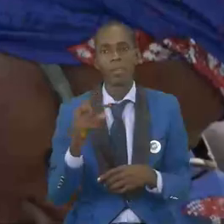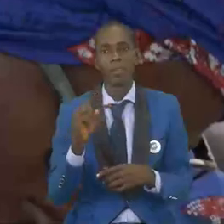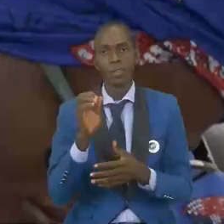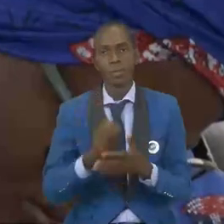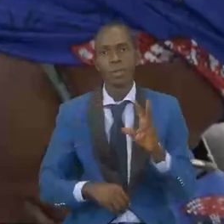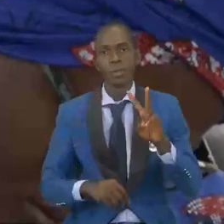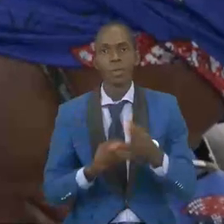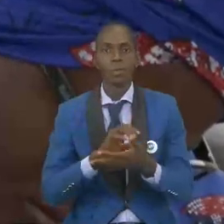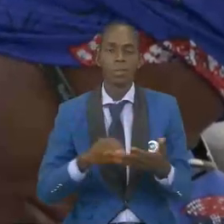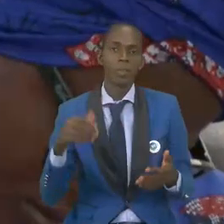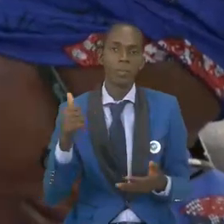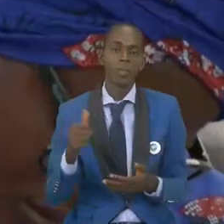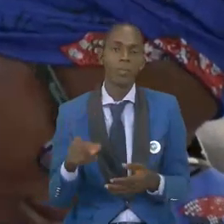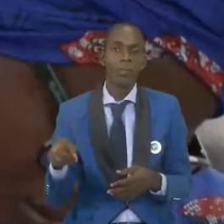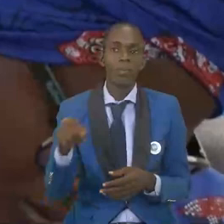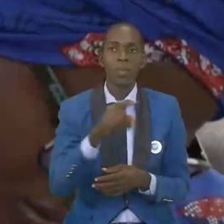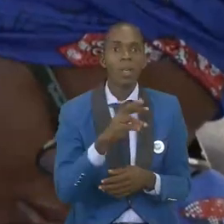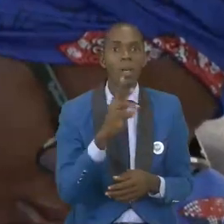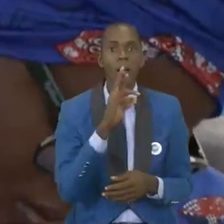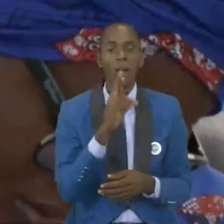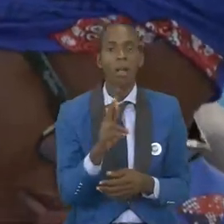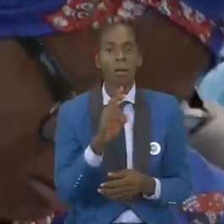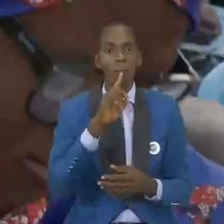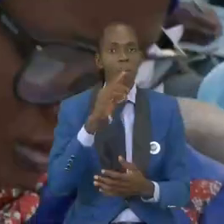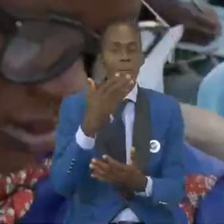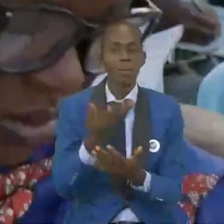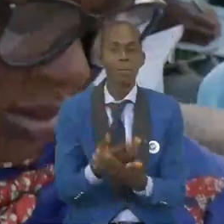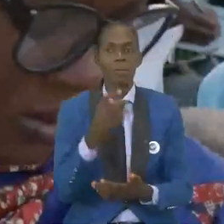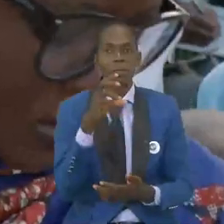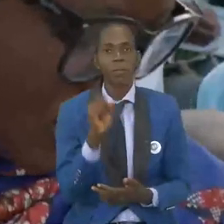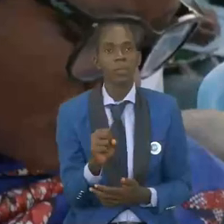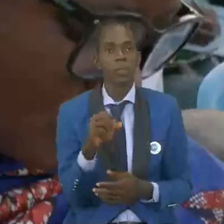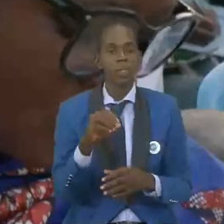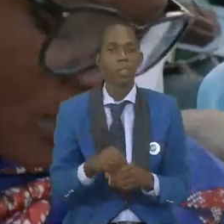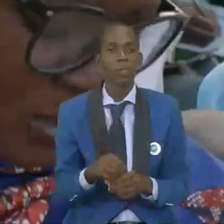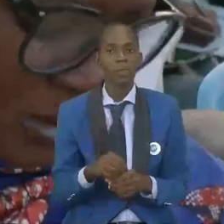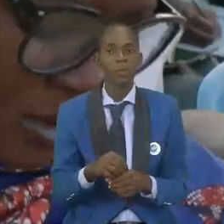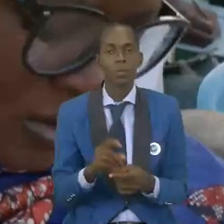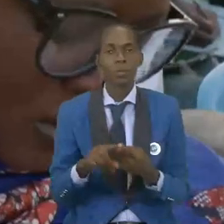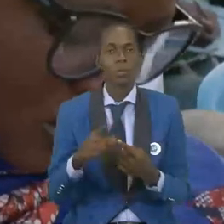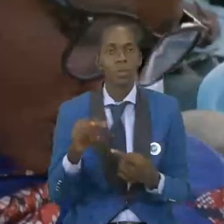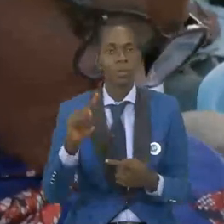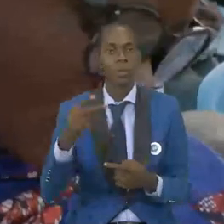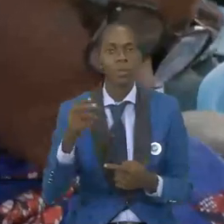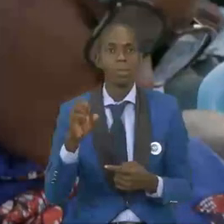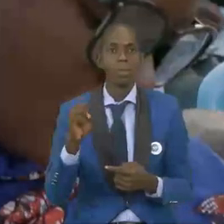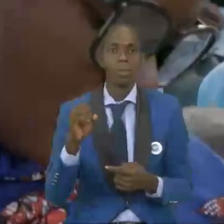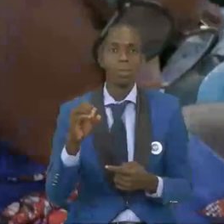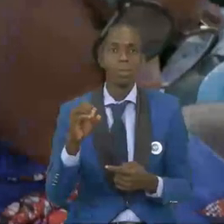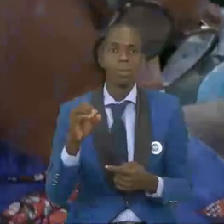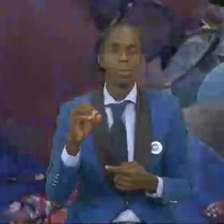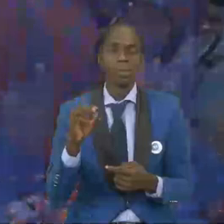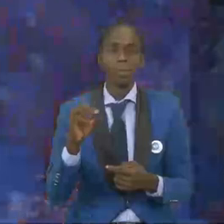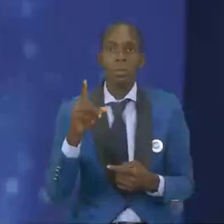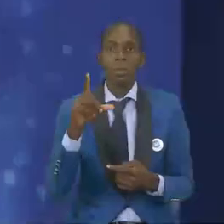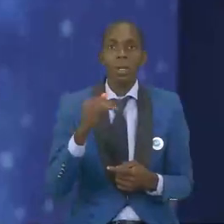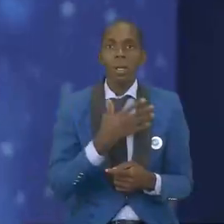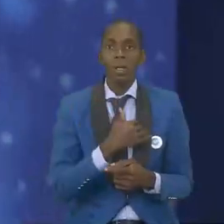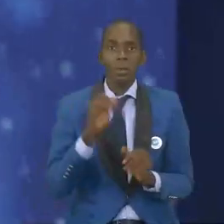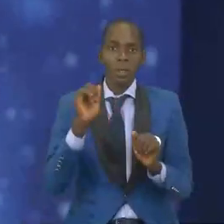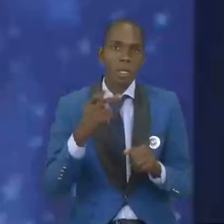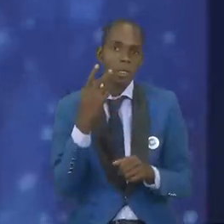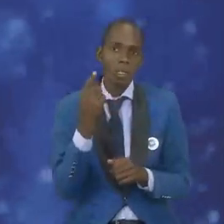10. 1 Thessaloniciens chapitre 2, verset 10. Vous êtes témoins, vous Thessaloniciens, et Dieu l'est